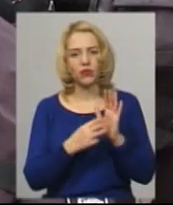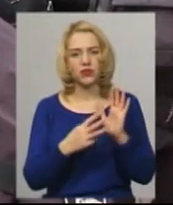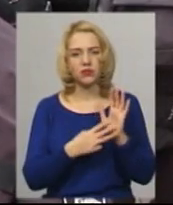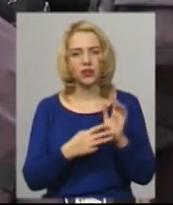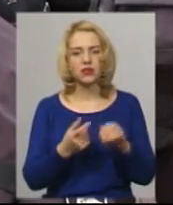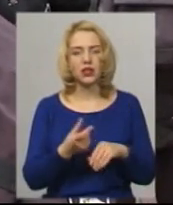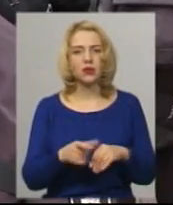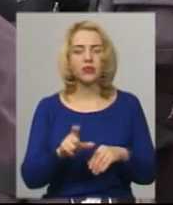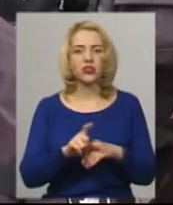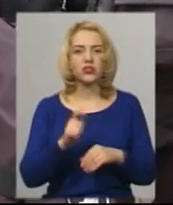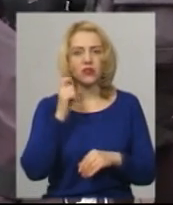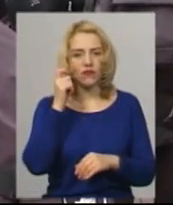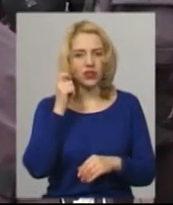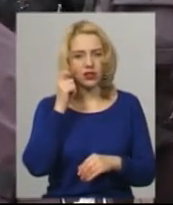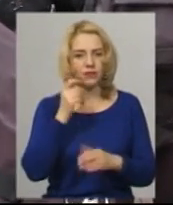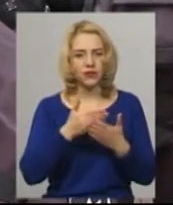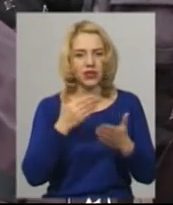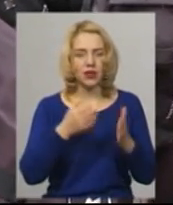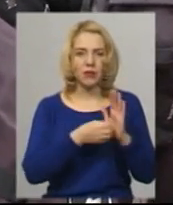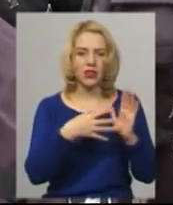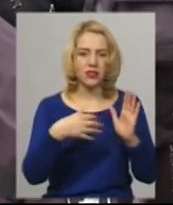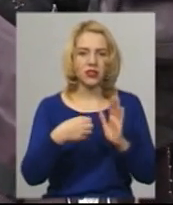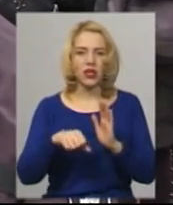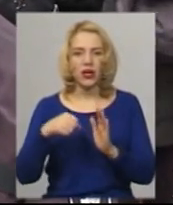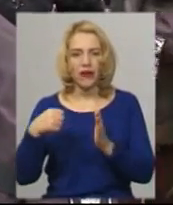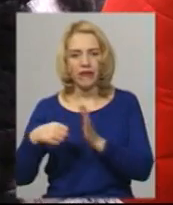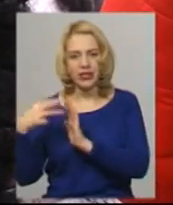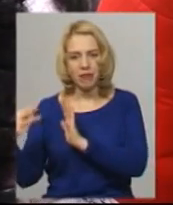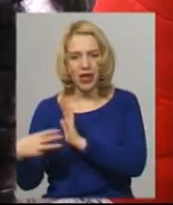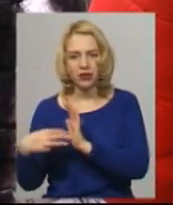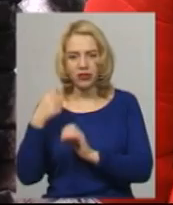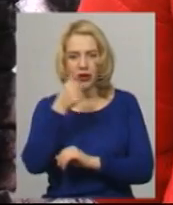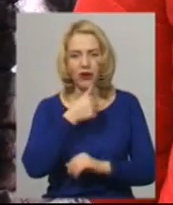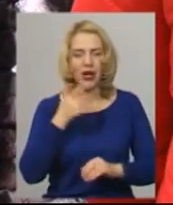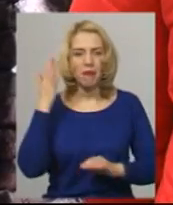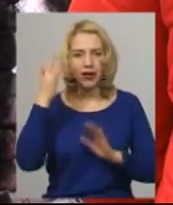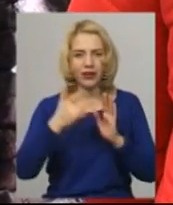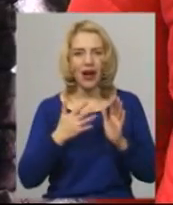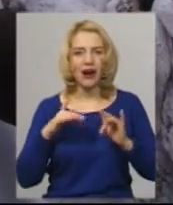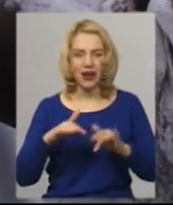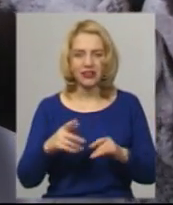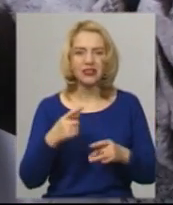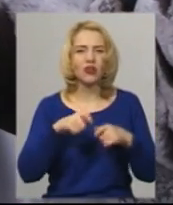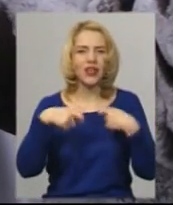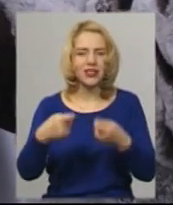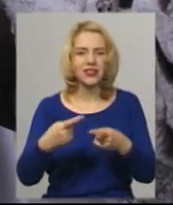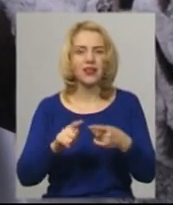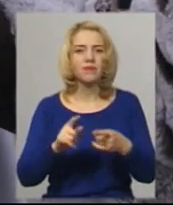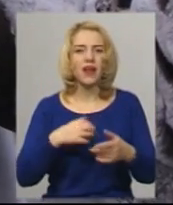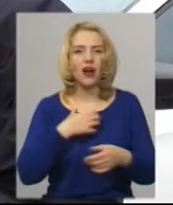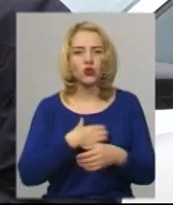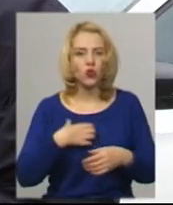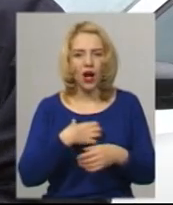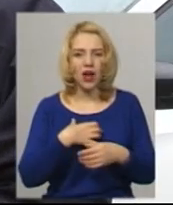18. Переважно вік в нас йде від 15 до 18 років. Мета акції – донести людям актуальність проблеми домашнього насильства,